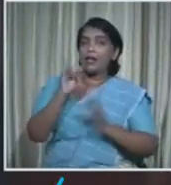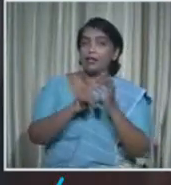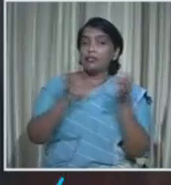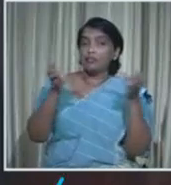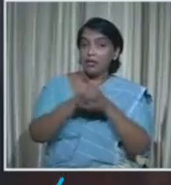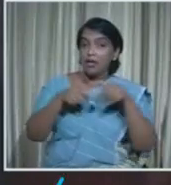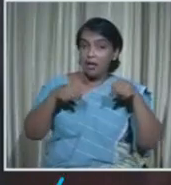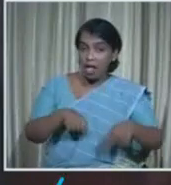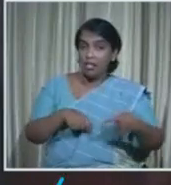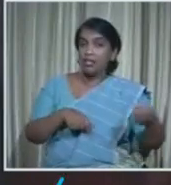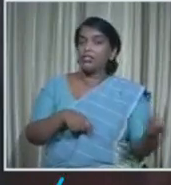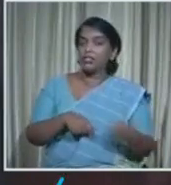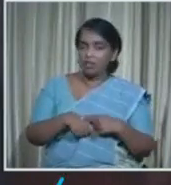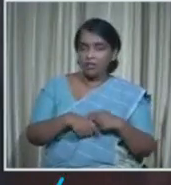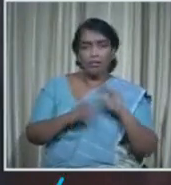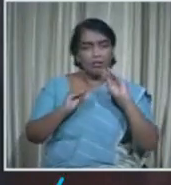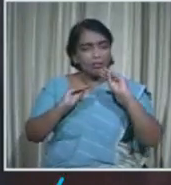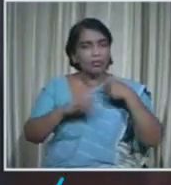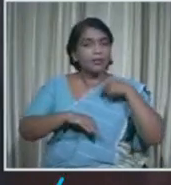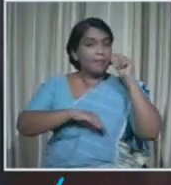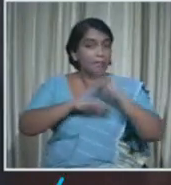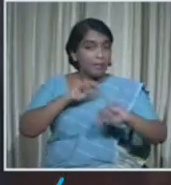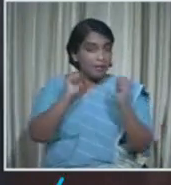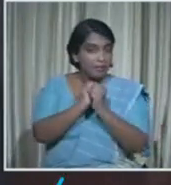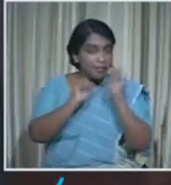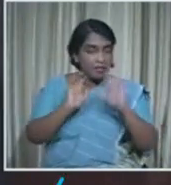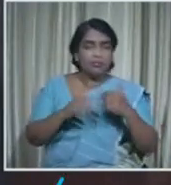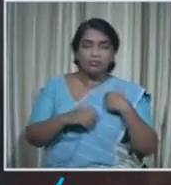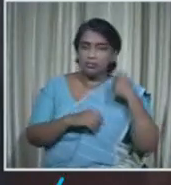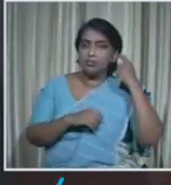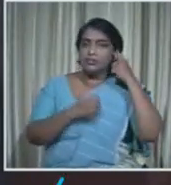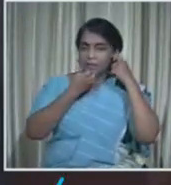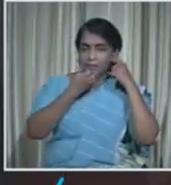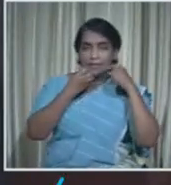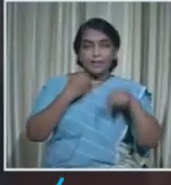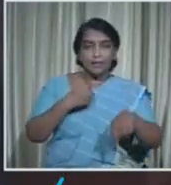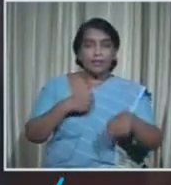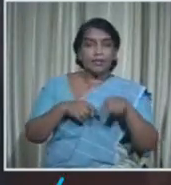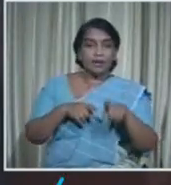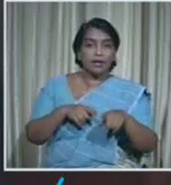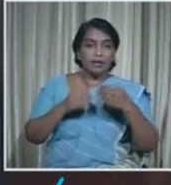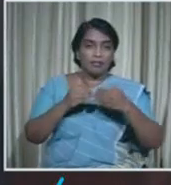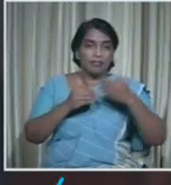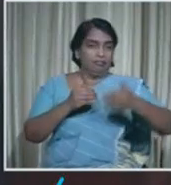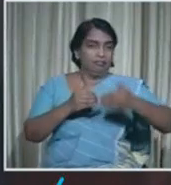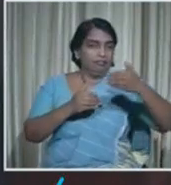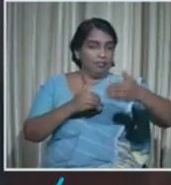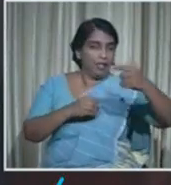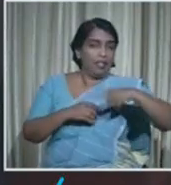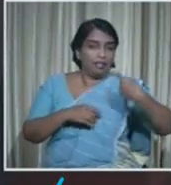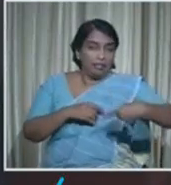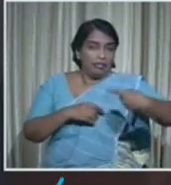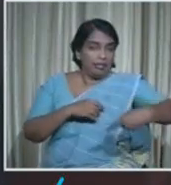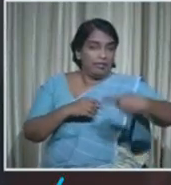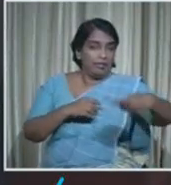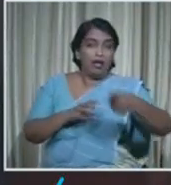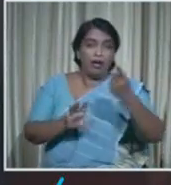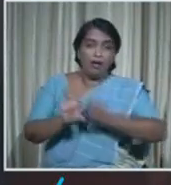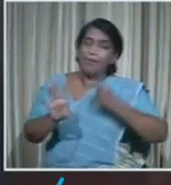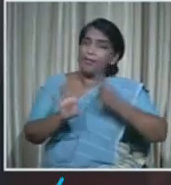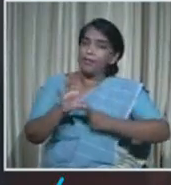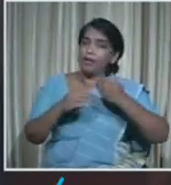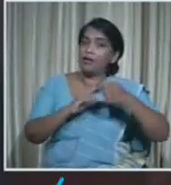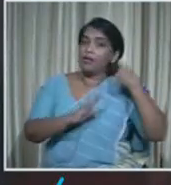දවස තුල යම් වැඩපිළිවෙලක් කළොත් මං හිතනවා මේ එක පව් වෙන හැම දිනයක් පාසා අවුරුදු ගණක් මේ